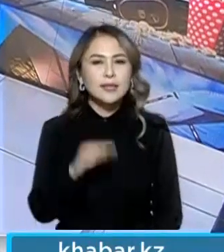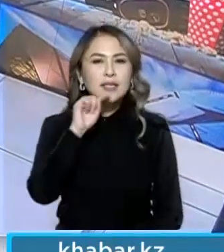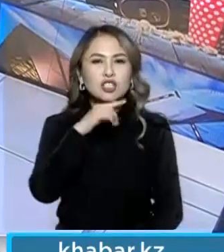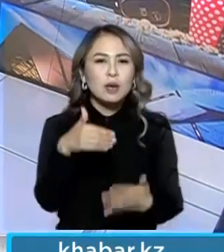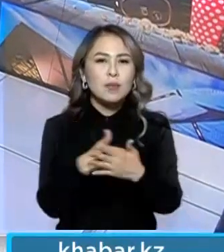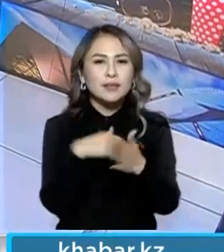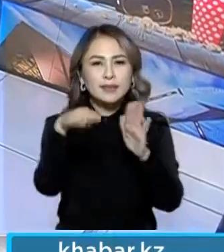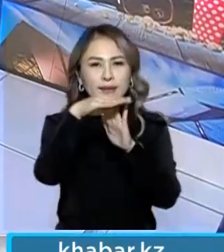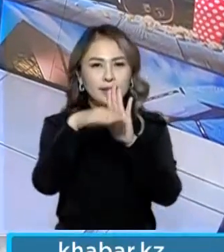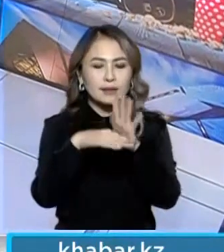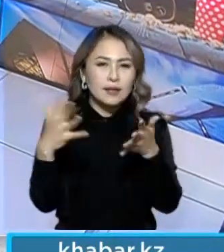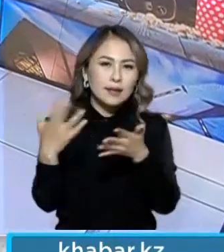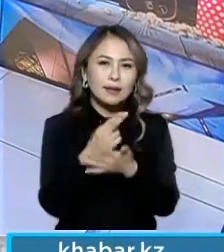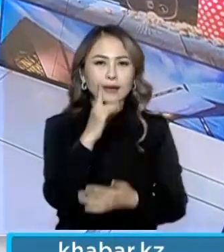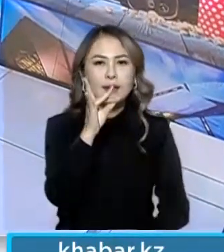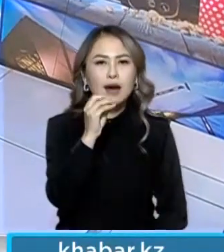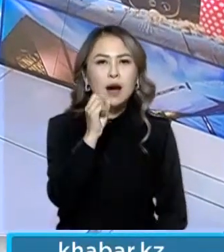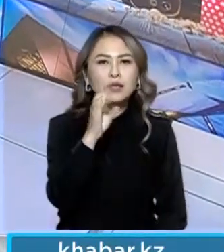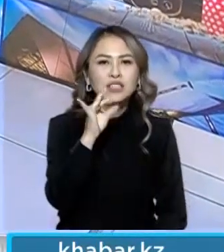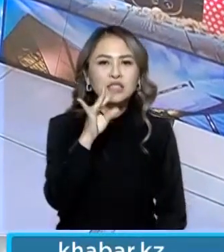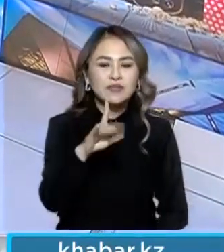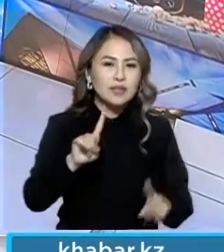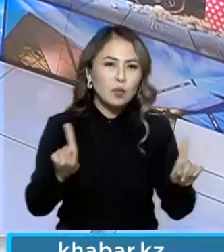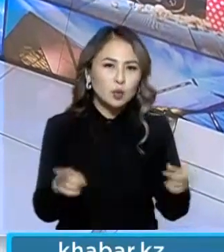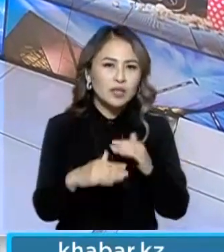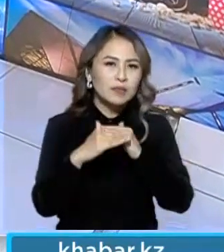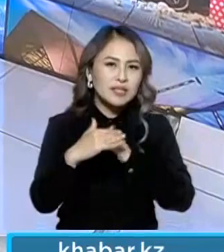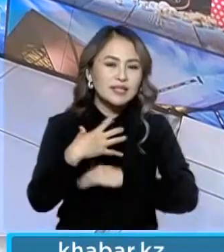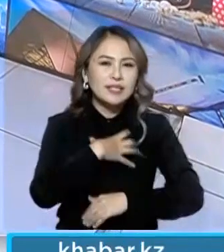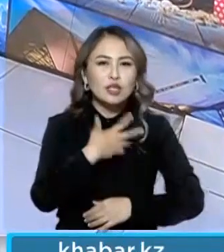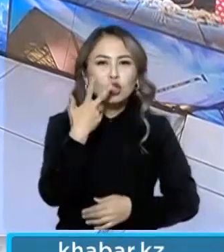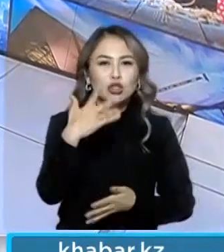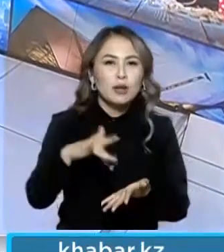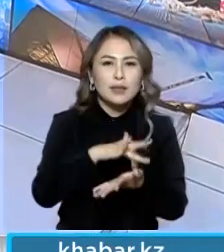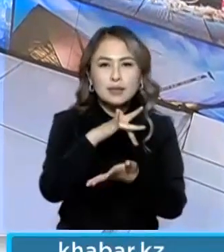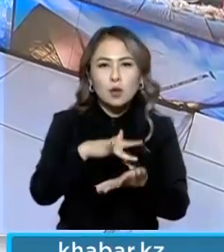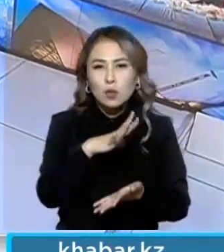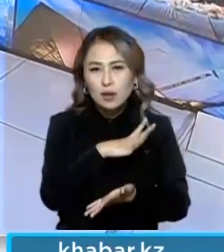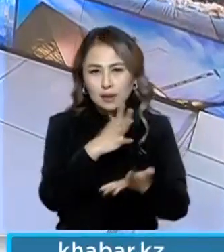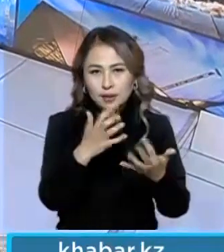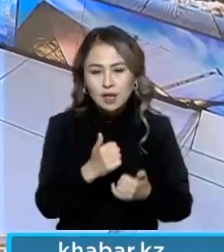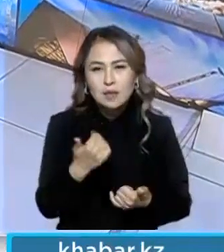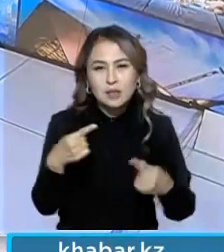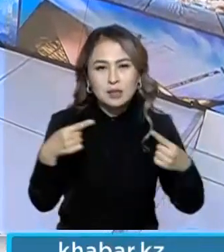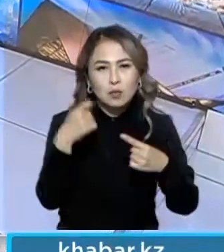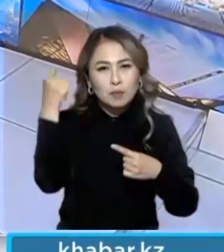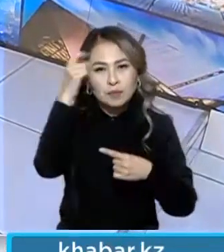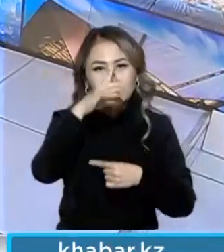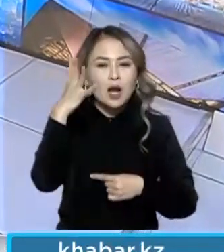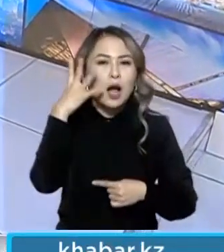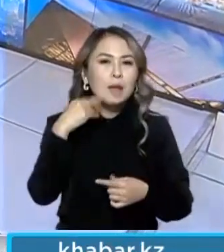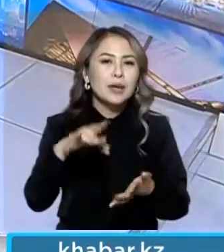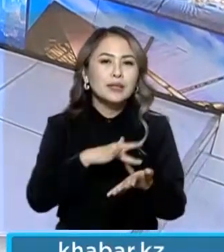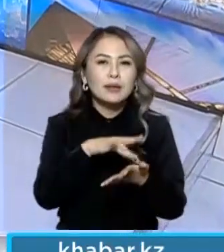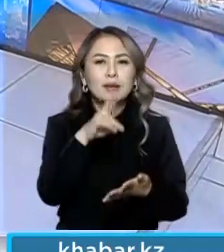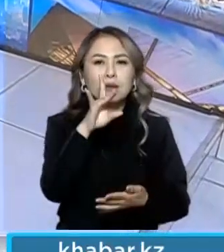Ал экономиканың жаңа бағыты ретінде анықталған креативті индустрияны дамыту еліміздің негізгі үш қаласында қолға алынғаны белгілі. Солардың